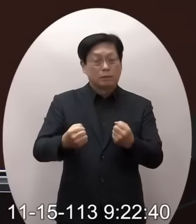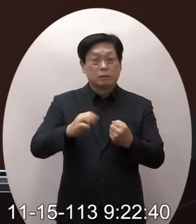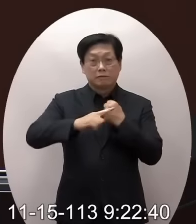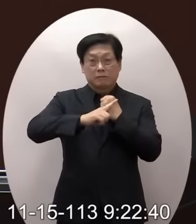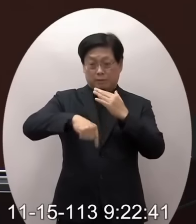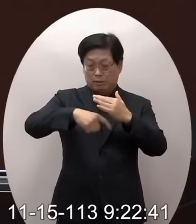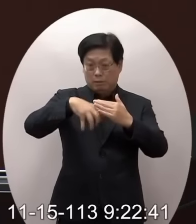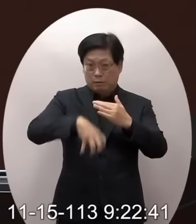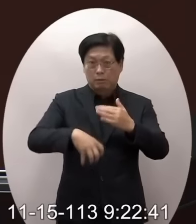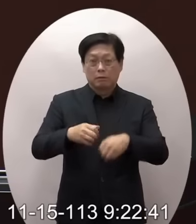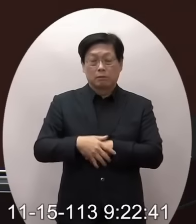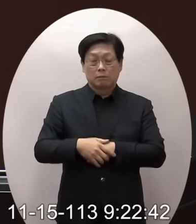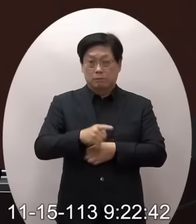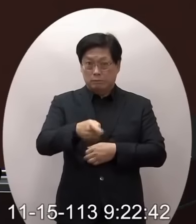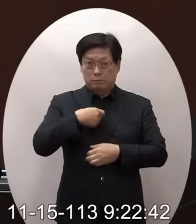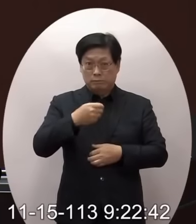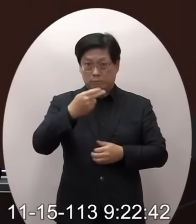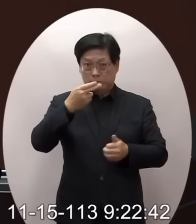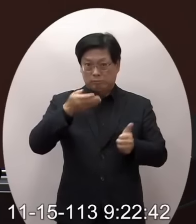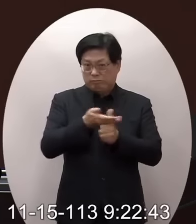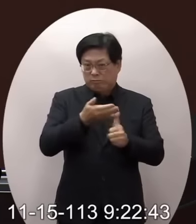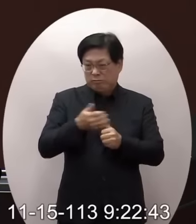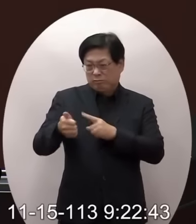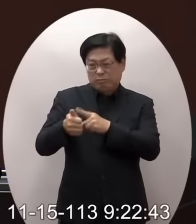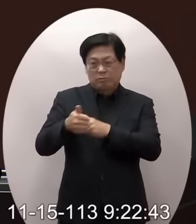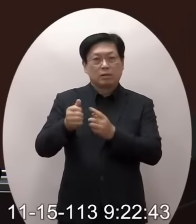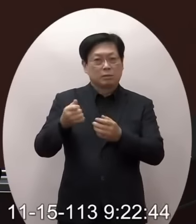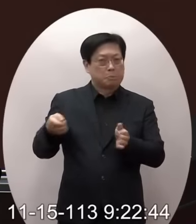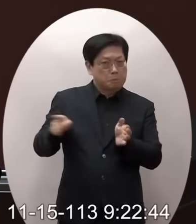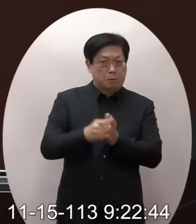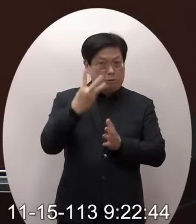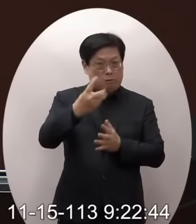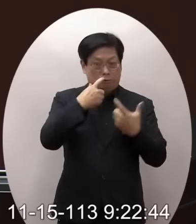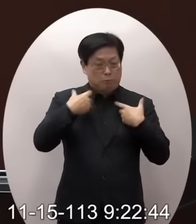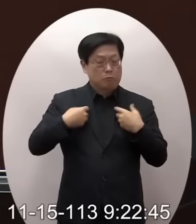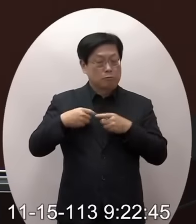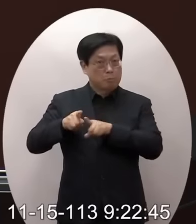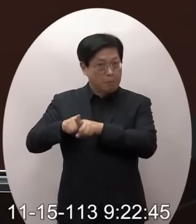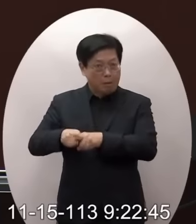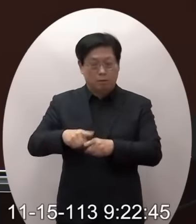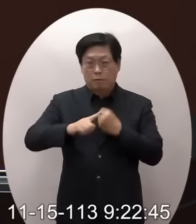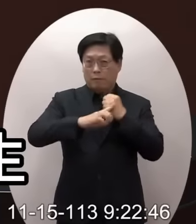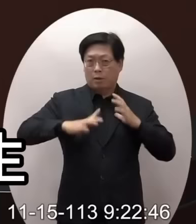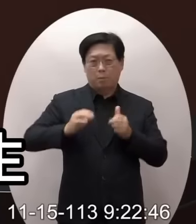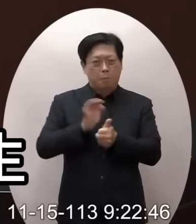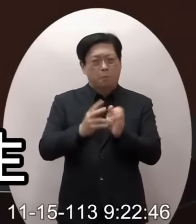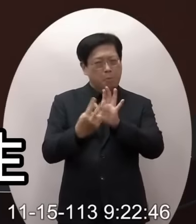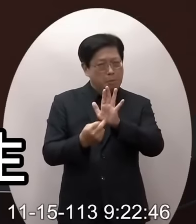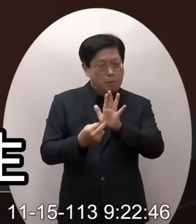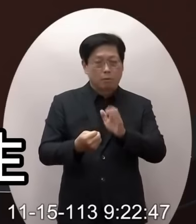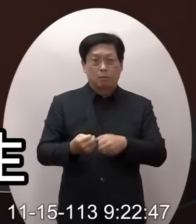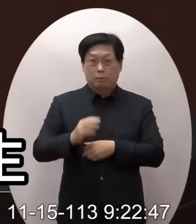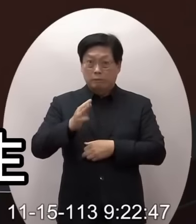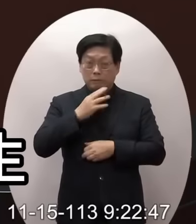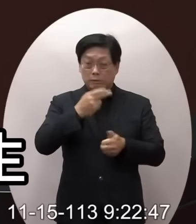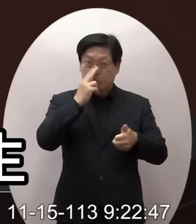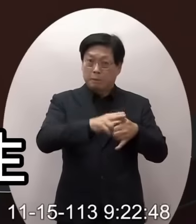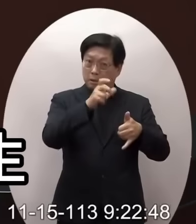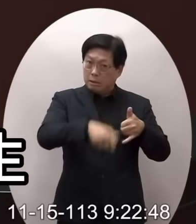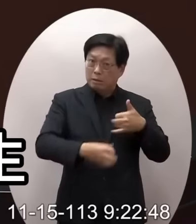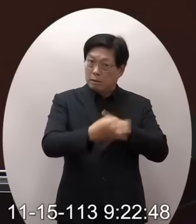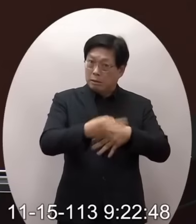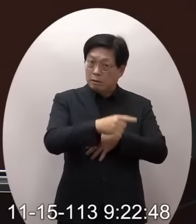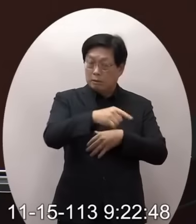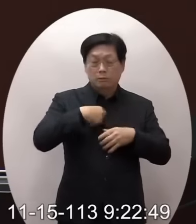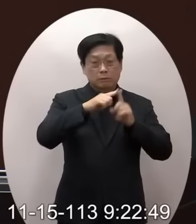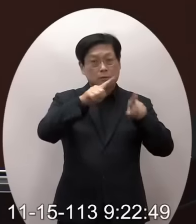场，这个杀人魔永远有3个律师陪着他，法官也会帮他讲话，但是被害者的家属张